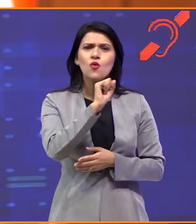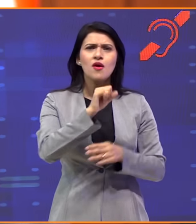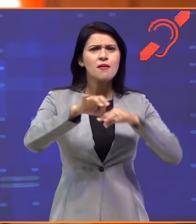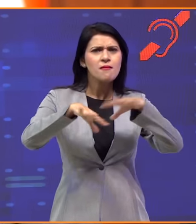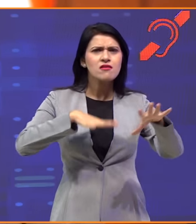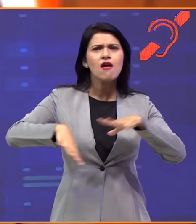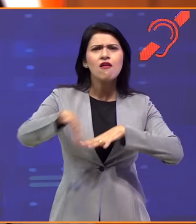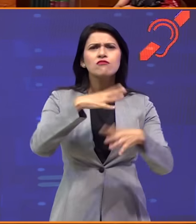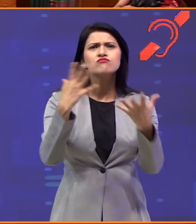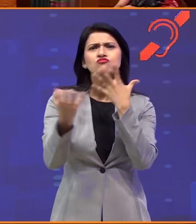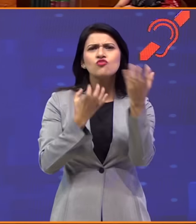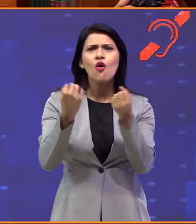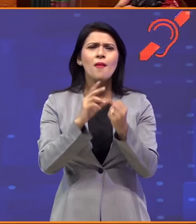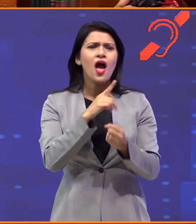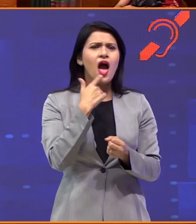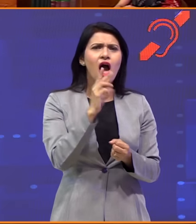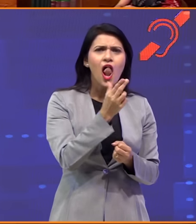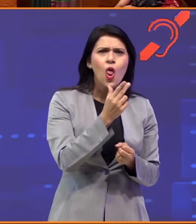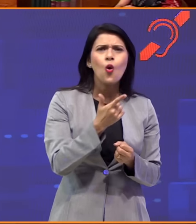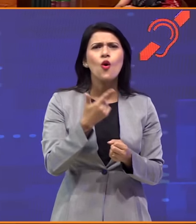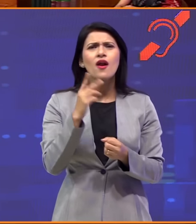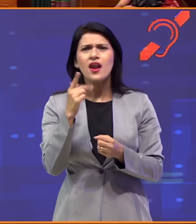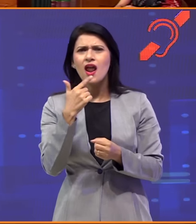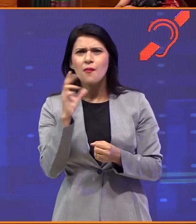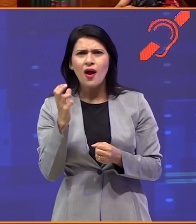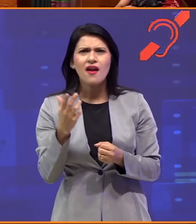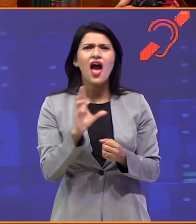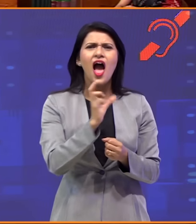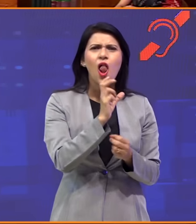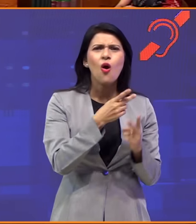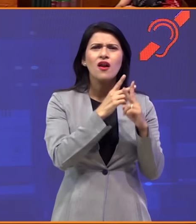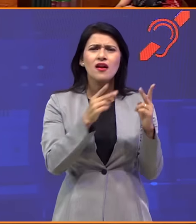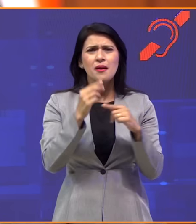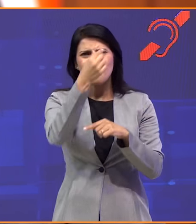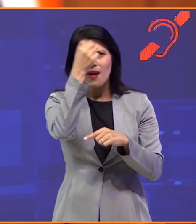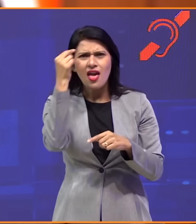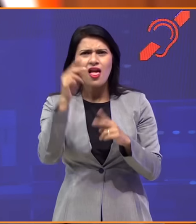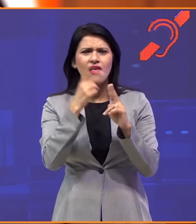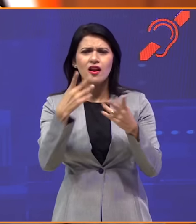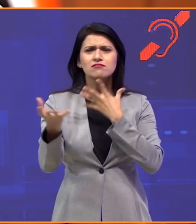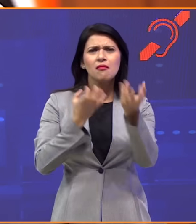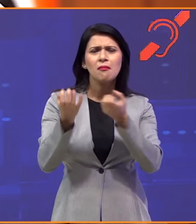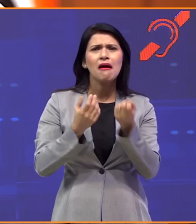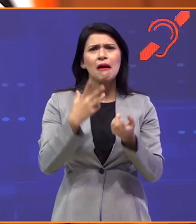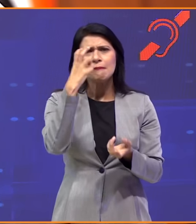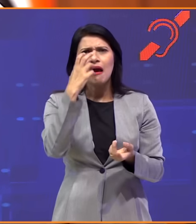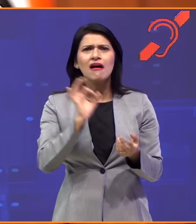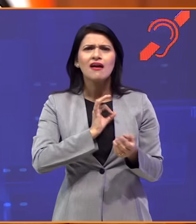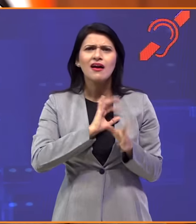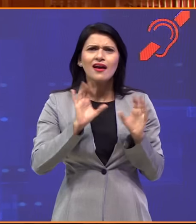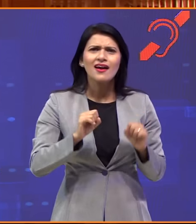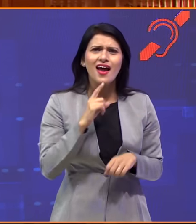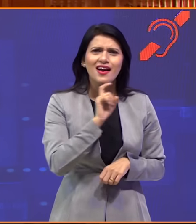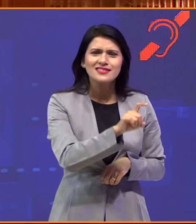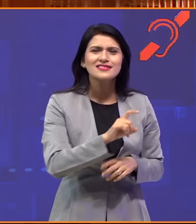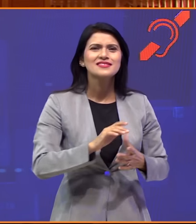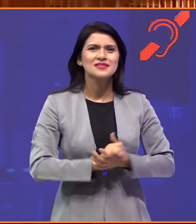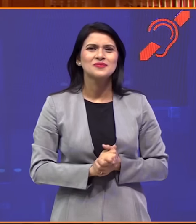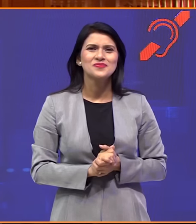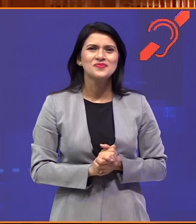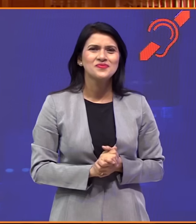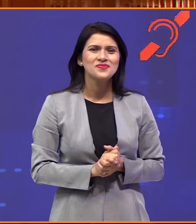जाके आलू टमाटर भिंडी प्याज धनिया यह खरीदने की बड़ा शौक है